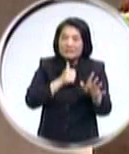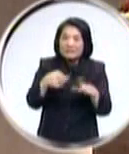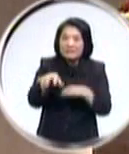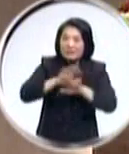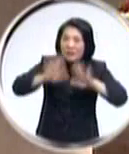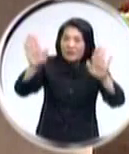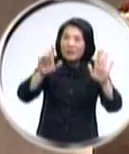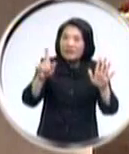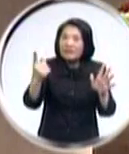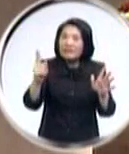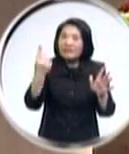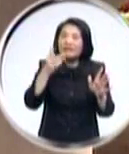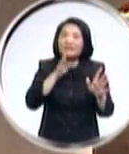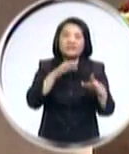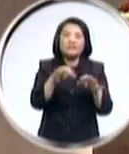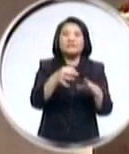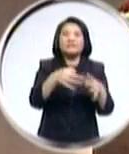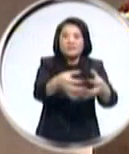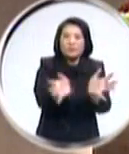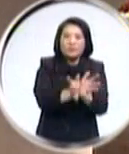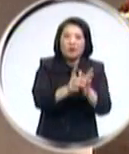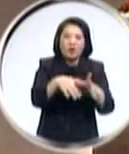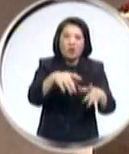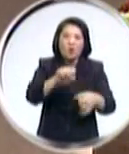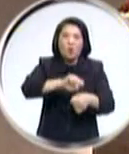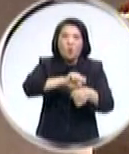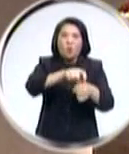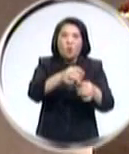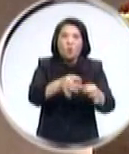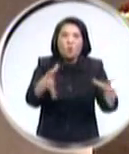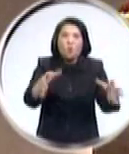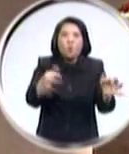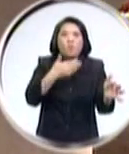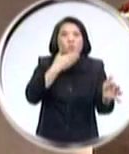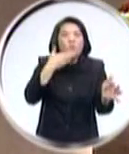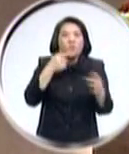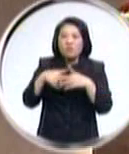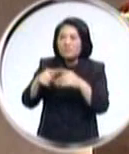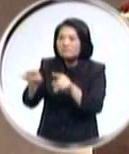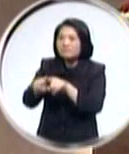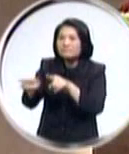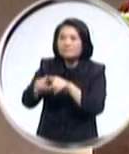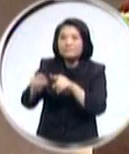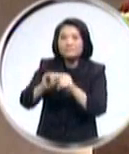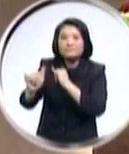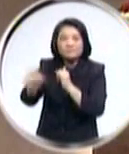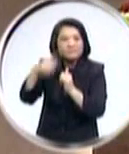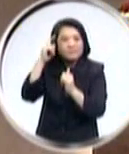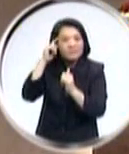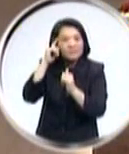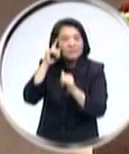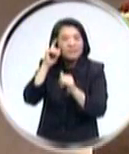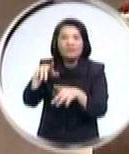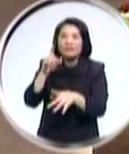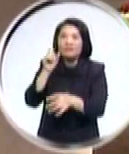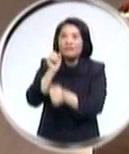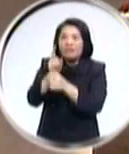是大财团的饼，小市民和薪水阶级的饭碗却是越来越